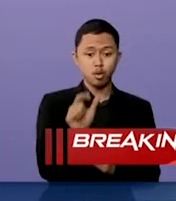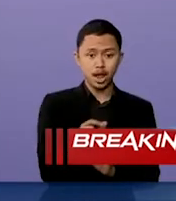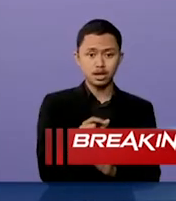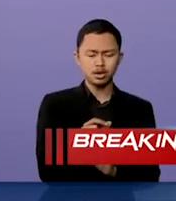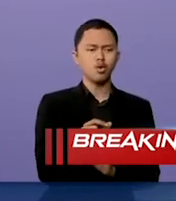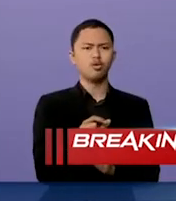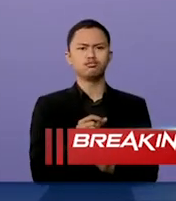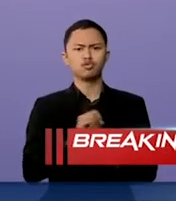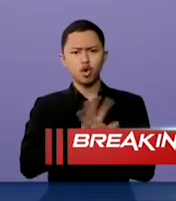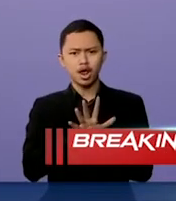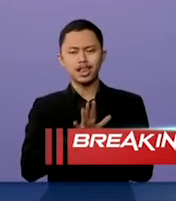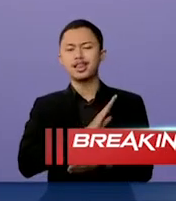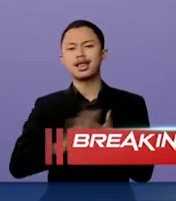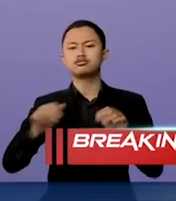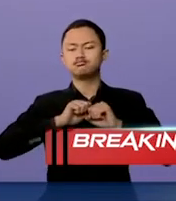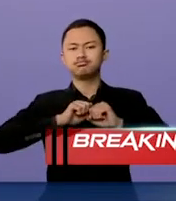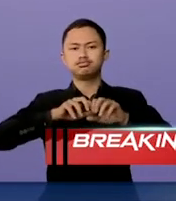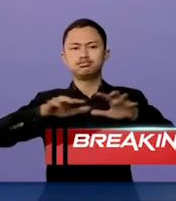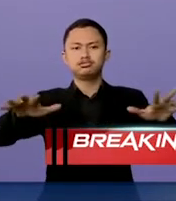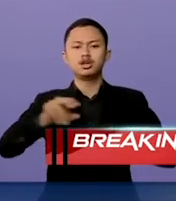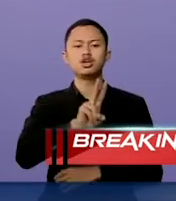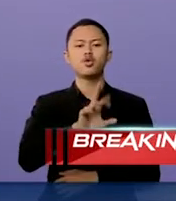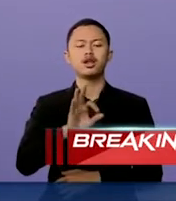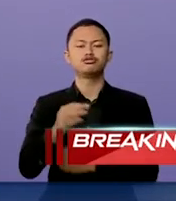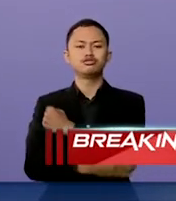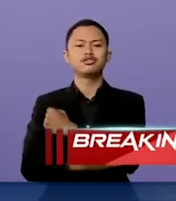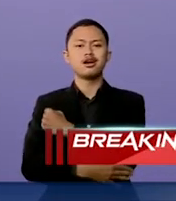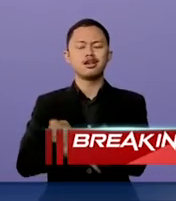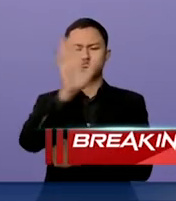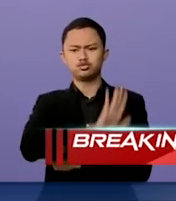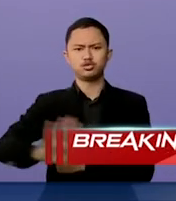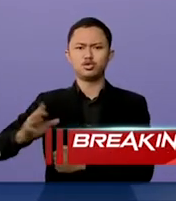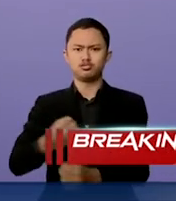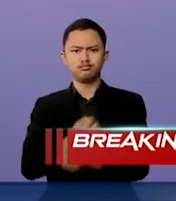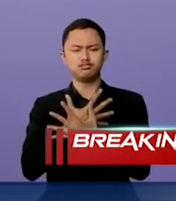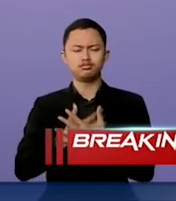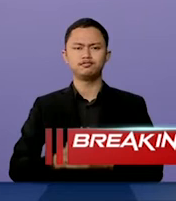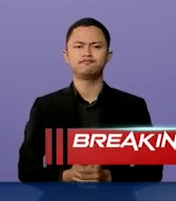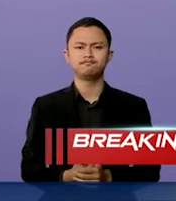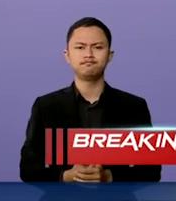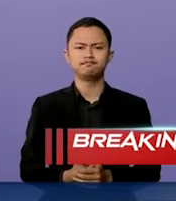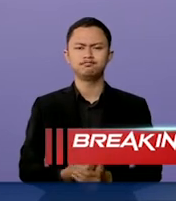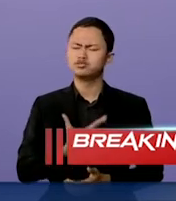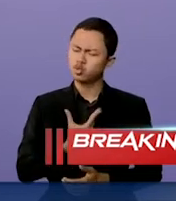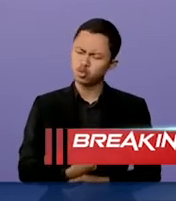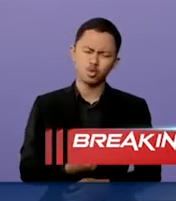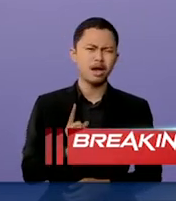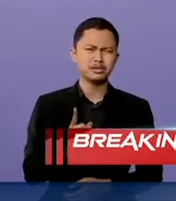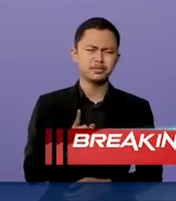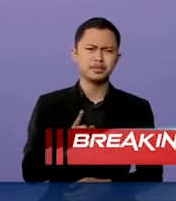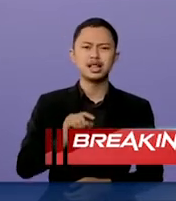sudah bisa menyebar di lebih dari 200 negara dan wilayah kedaulatan dan sedihnya telah mengakibatkan